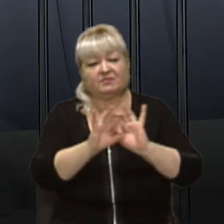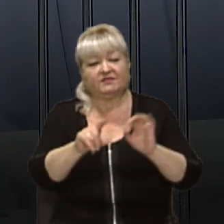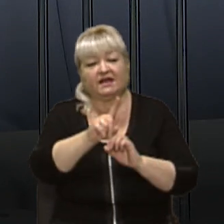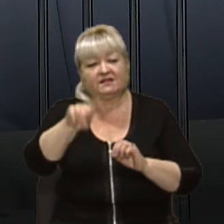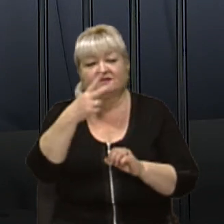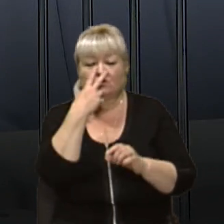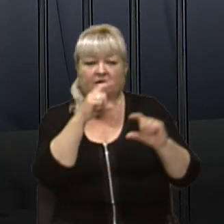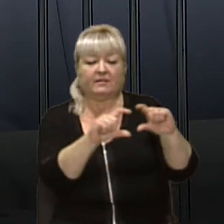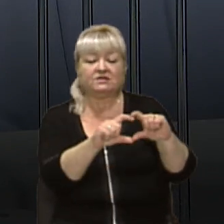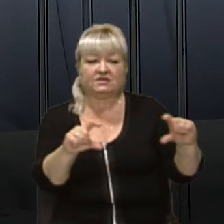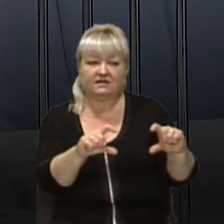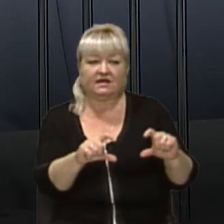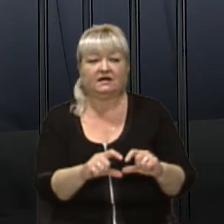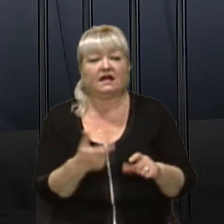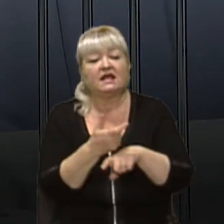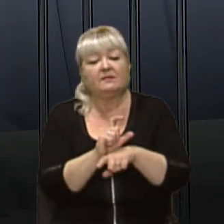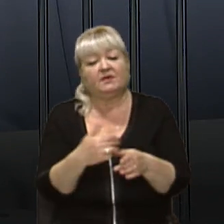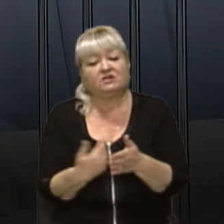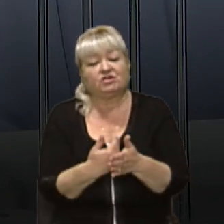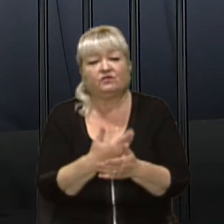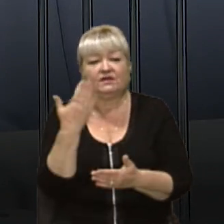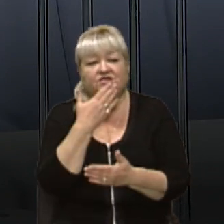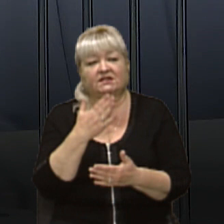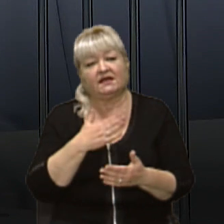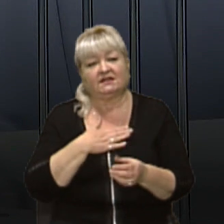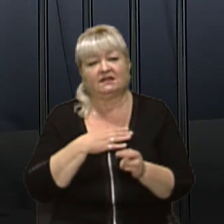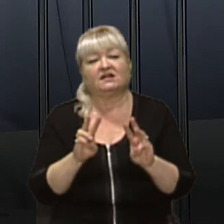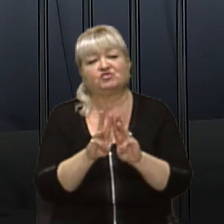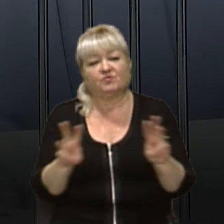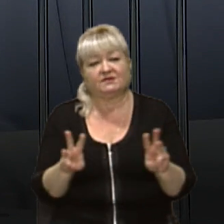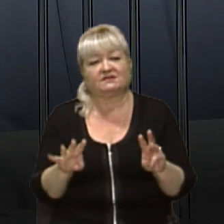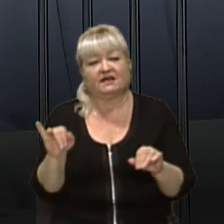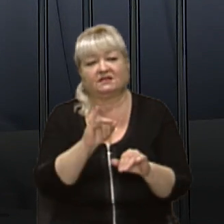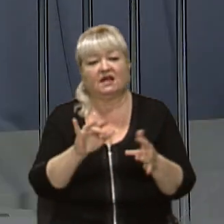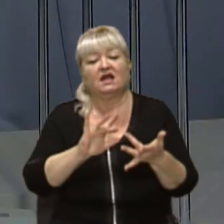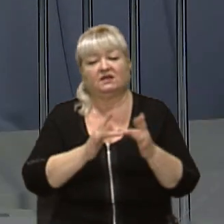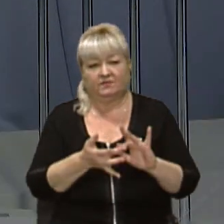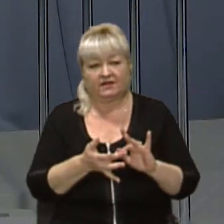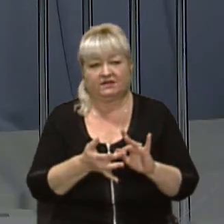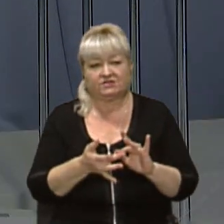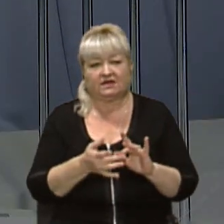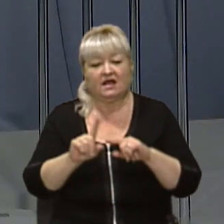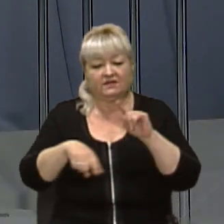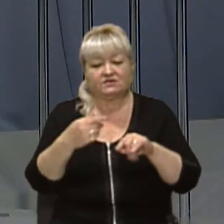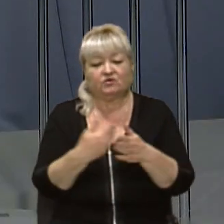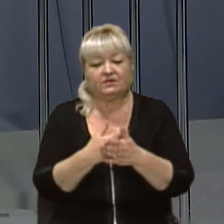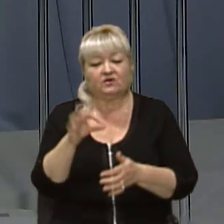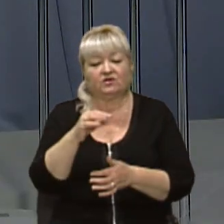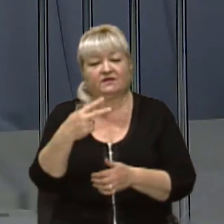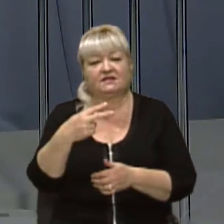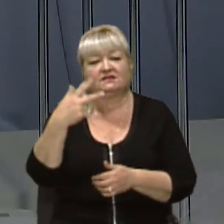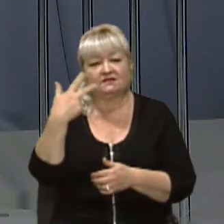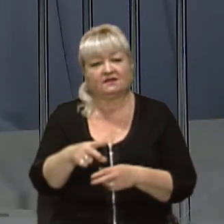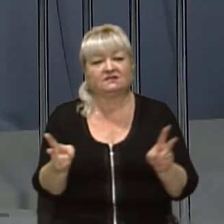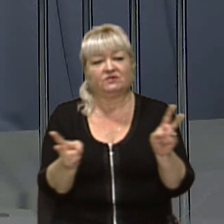за номером нашої гарячої лінії. А більше новин читайте на нашому сайті та на сторінках у соціальних мережах. Наступний випуск новин дивіться о